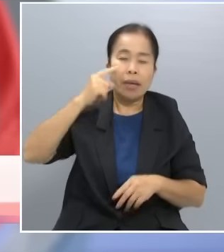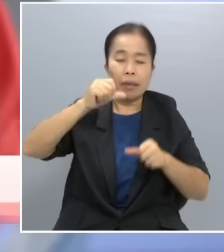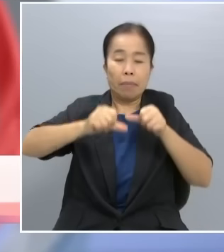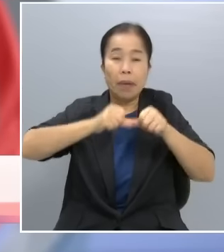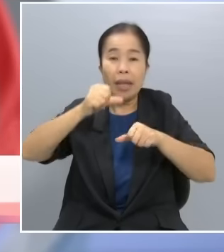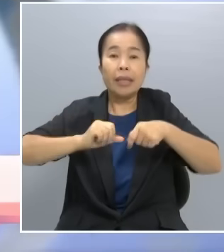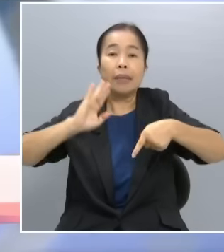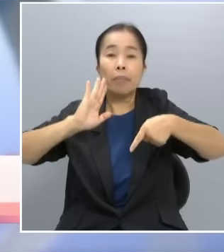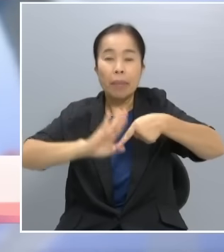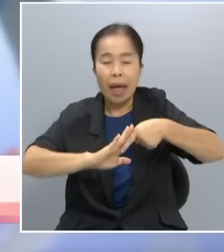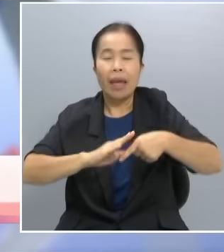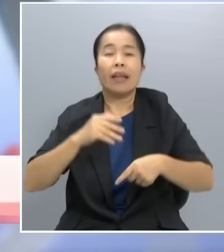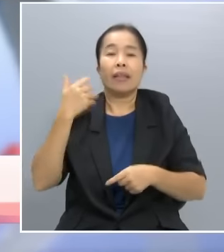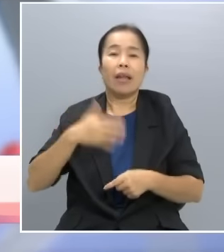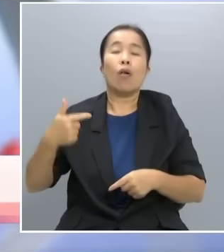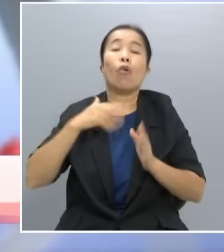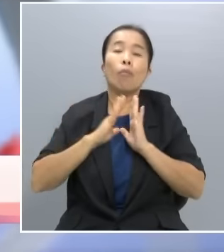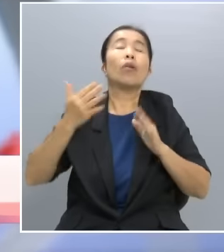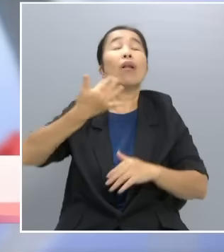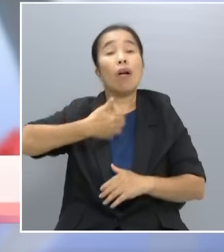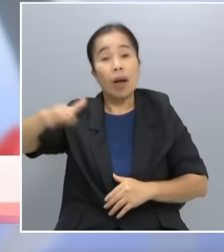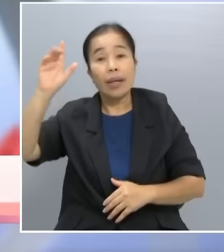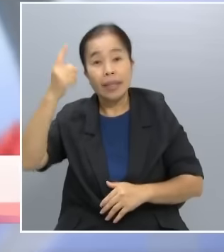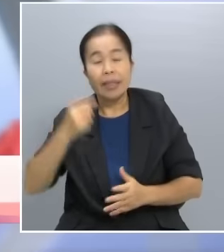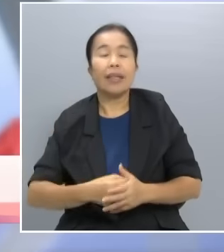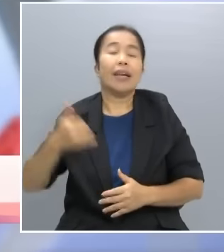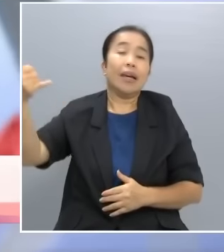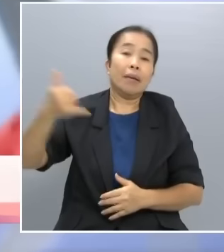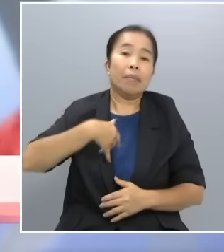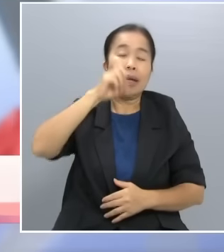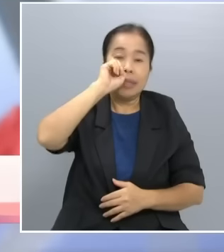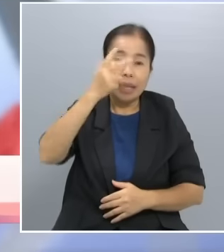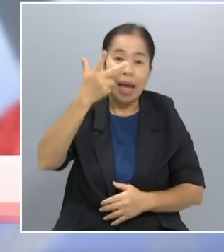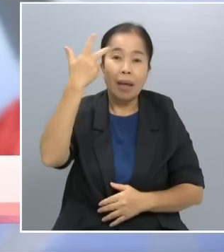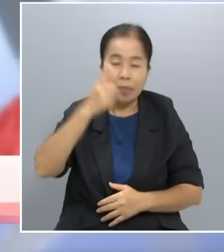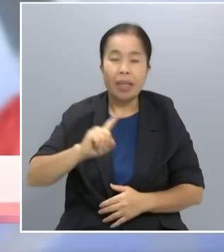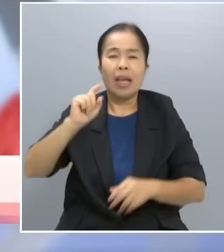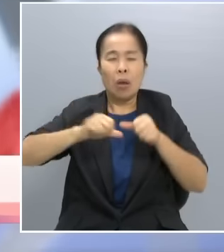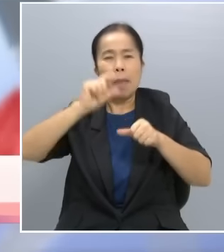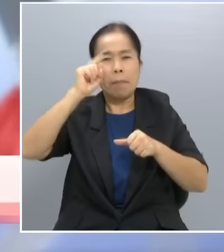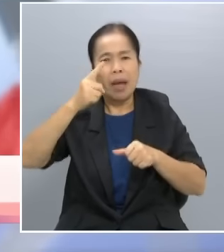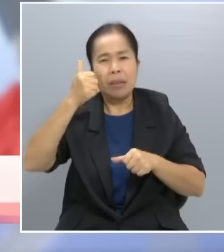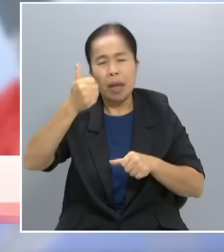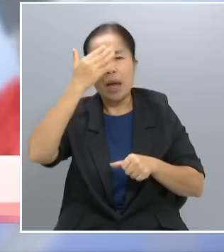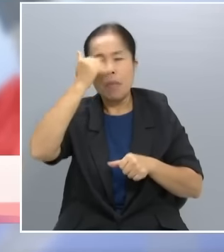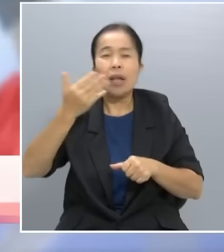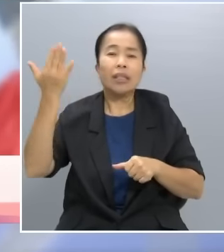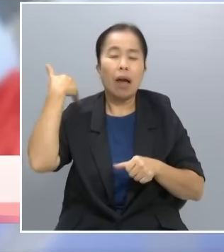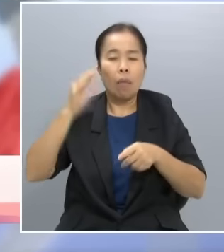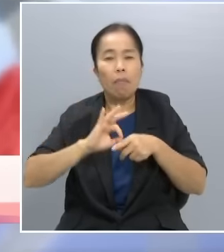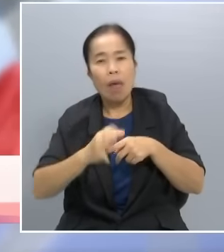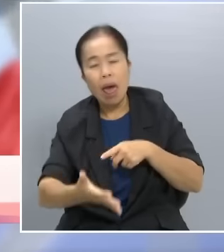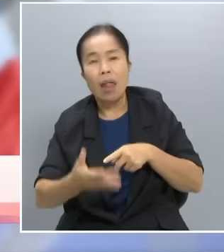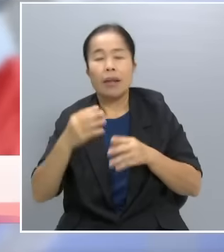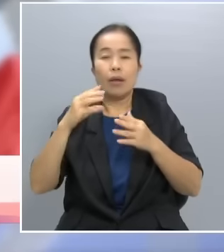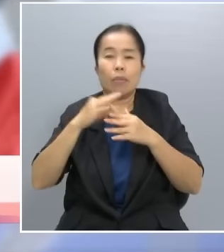ติดแผลได้ไหมเขาก็เลยขอบคุณแล้วก็ออกไปค่ะเขาก็กลับมาอีกครั้งขอพลาสเตอร์ใหม่ได้ไหมเพราะว่าอันเดิมมันหลุดแล้วก็ขอส